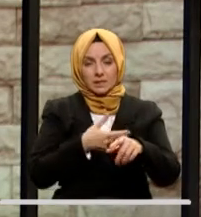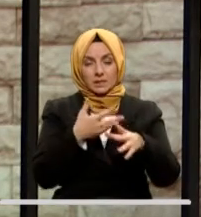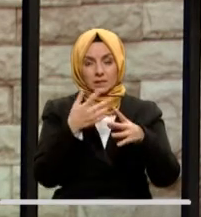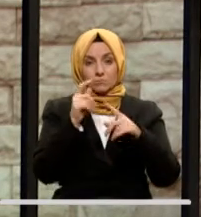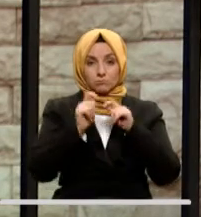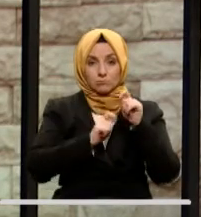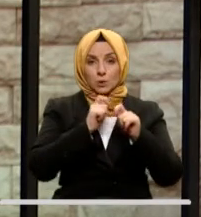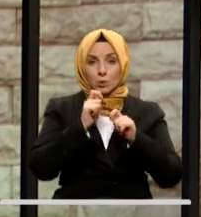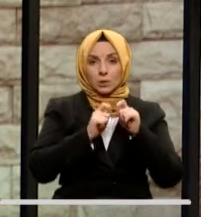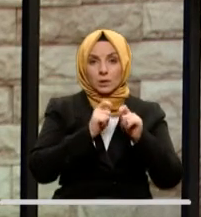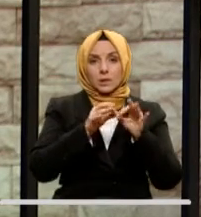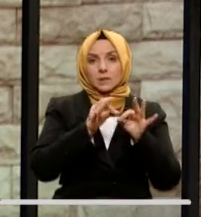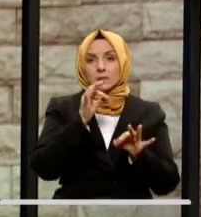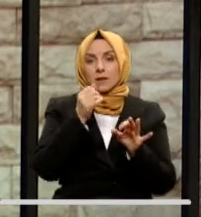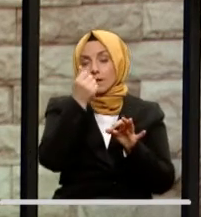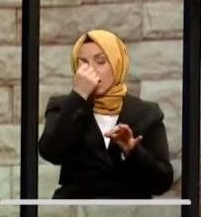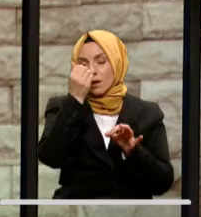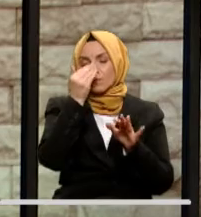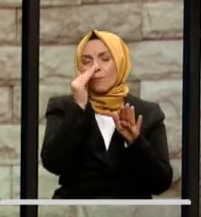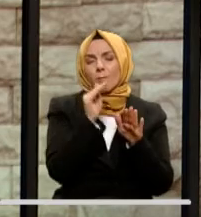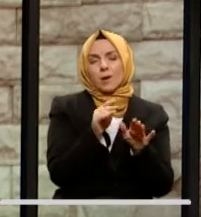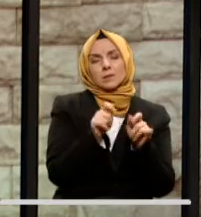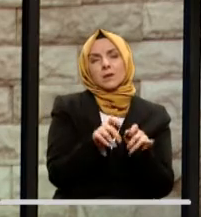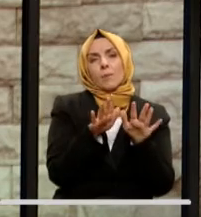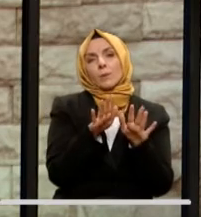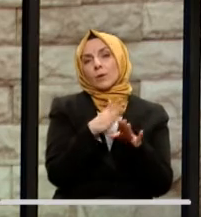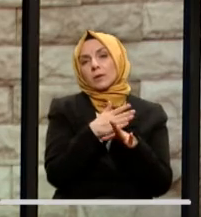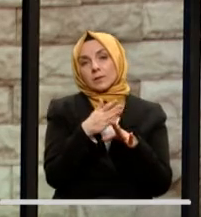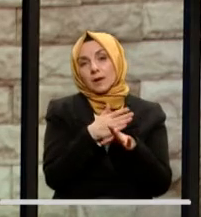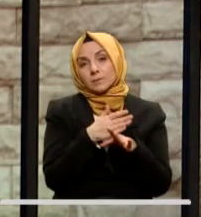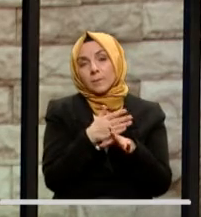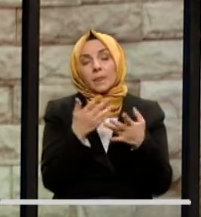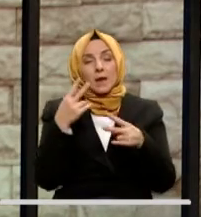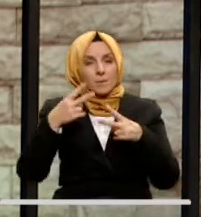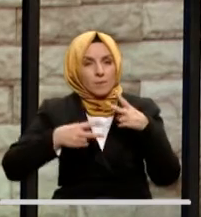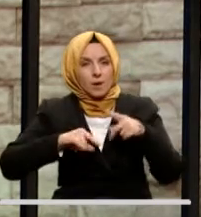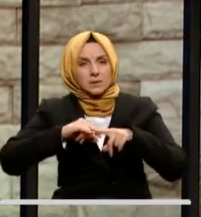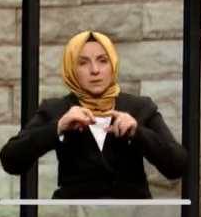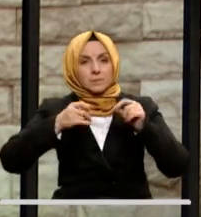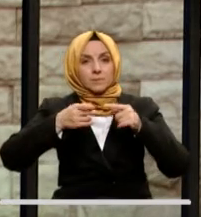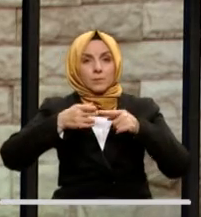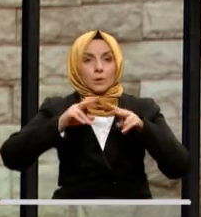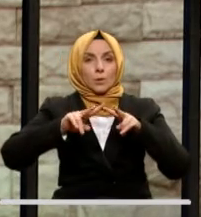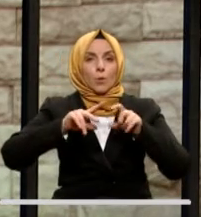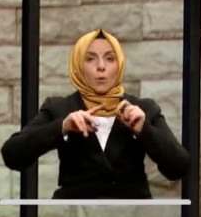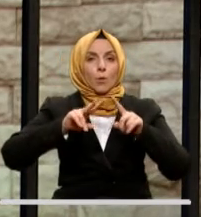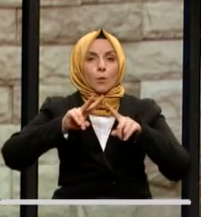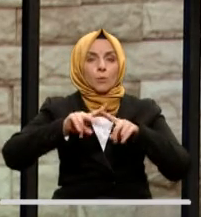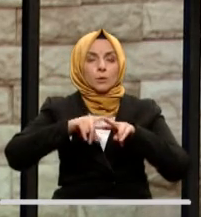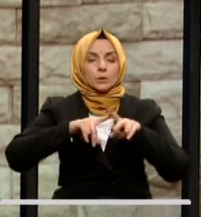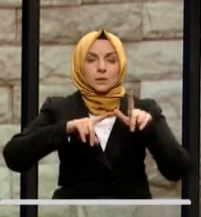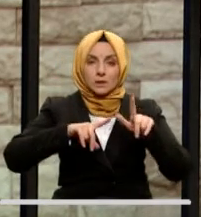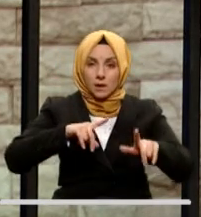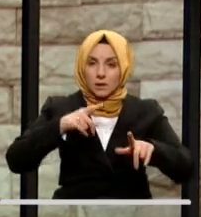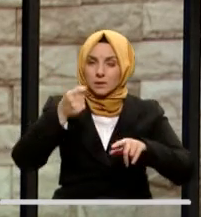yüzsün olduğu önemli bişey bazı hormonal ilaçlar O ilacı